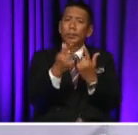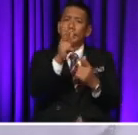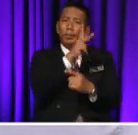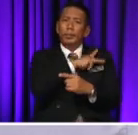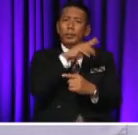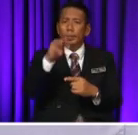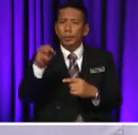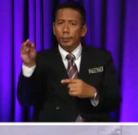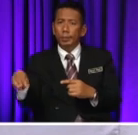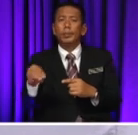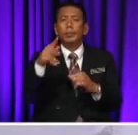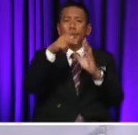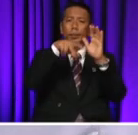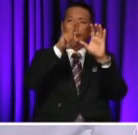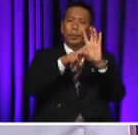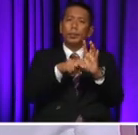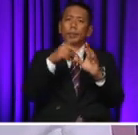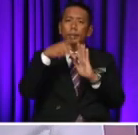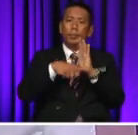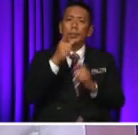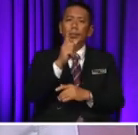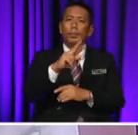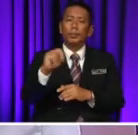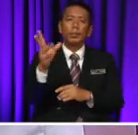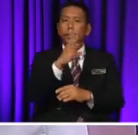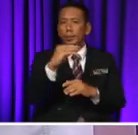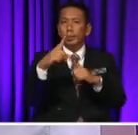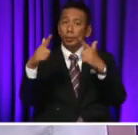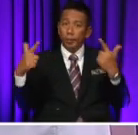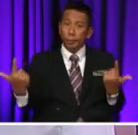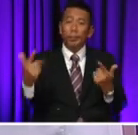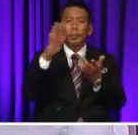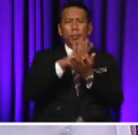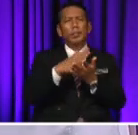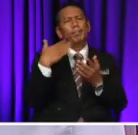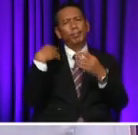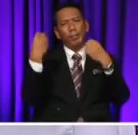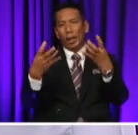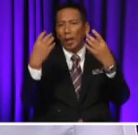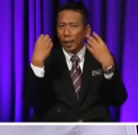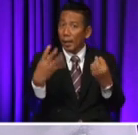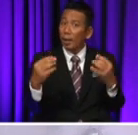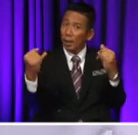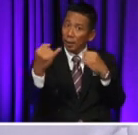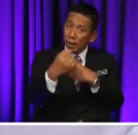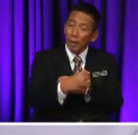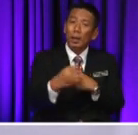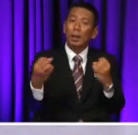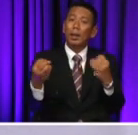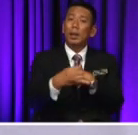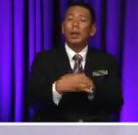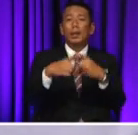pengungsi persatuan ketua RS dan sebagainya jadi di sekolah Tuh kan ada banyak organisasi-organisasi yang